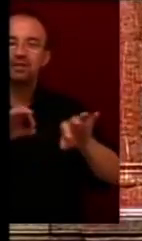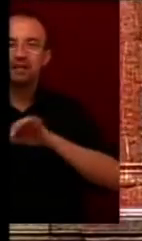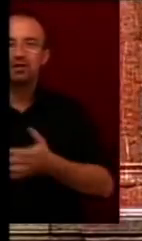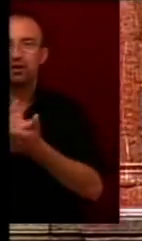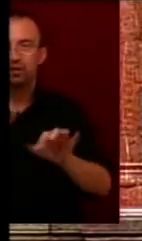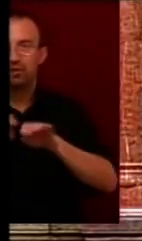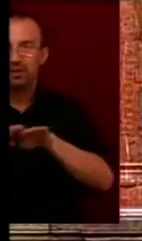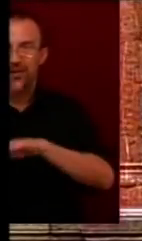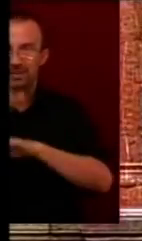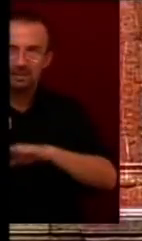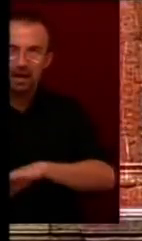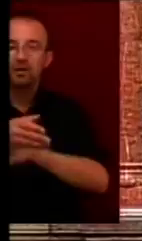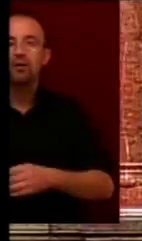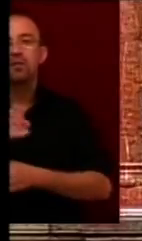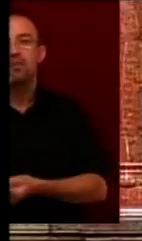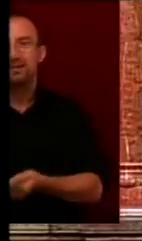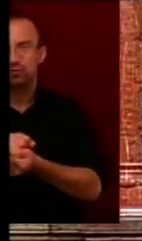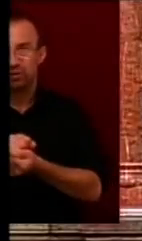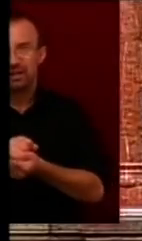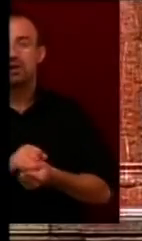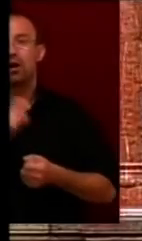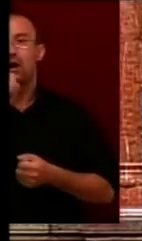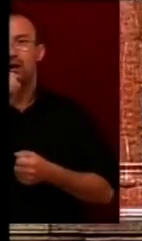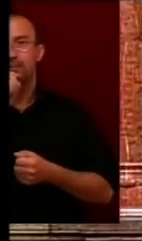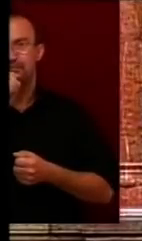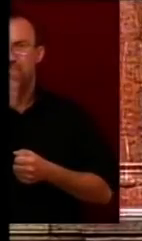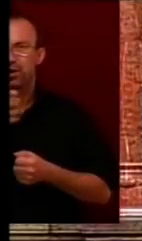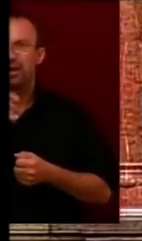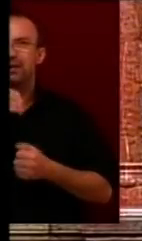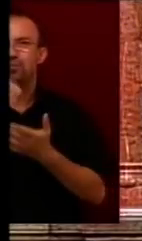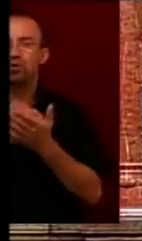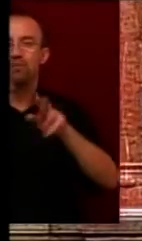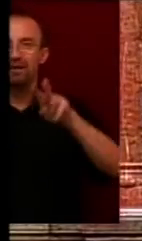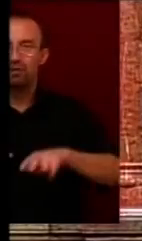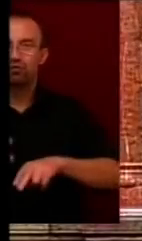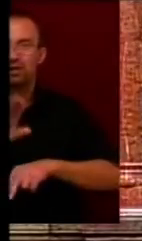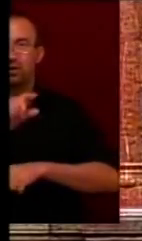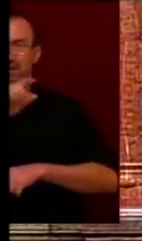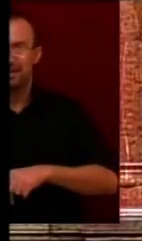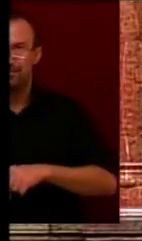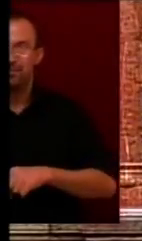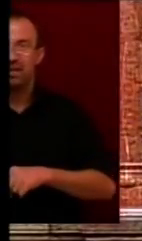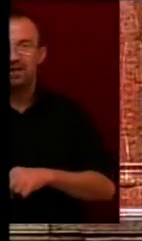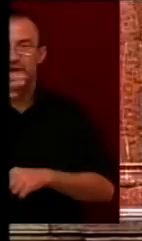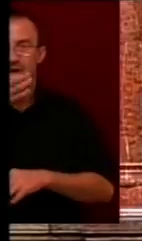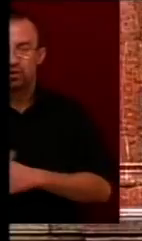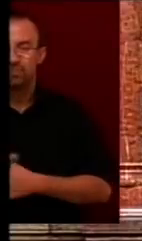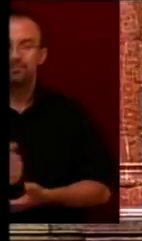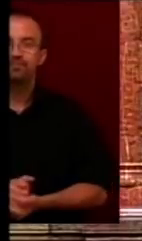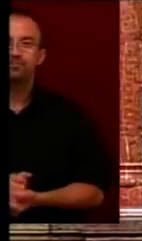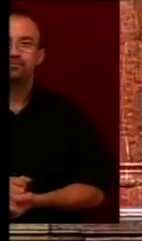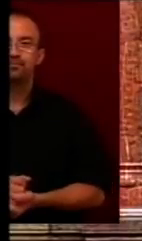igazságügyi miniszterhez. Mi a biztosítéka a magyari program megvalósulásának címmel? Képviselő urat illeti a